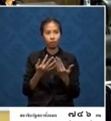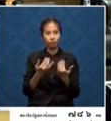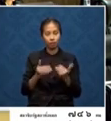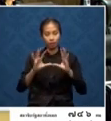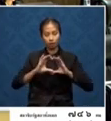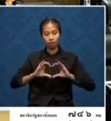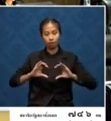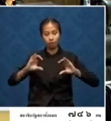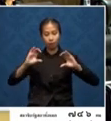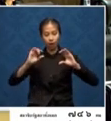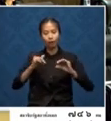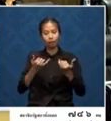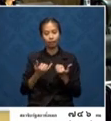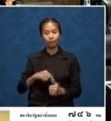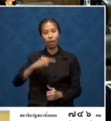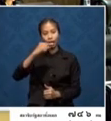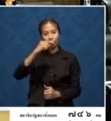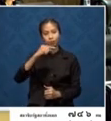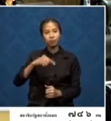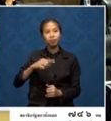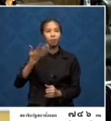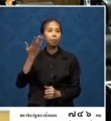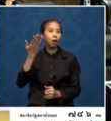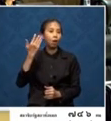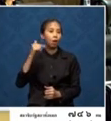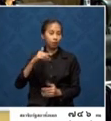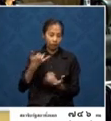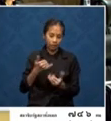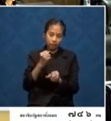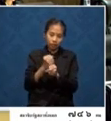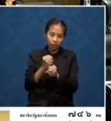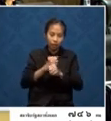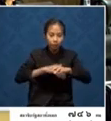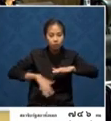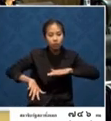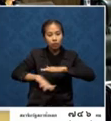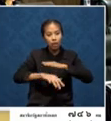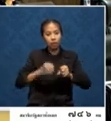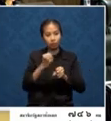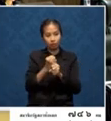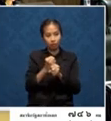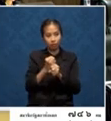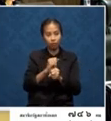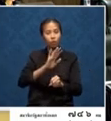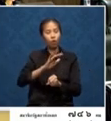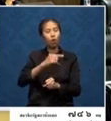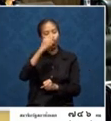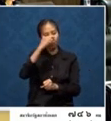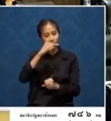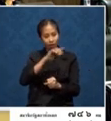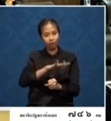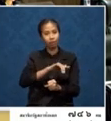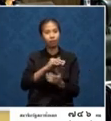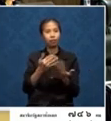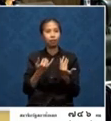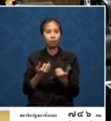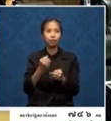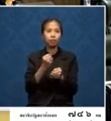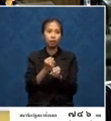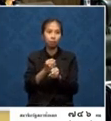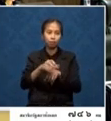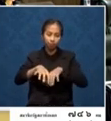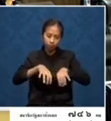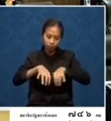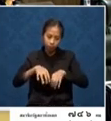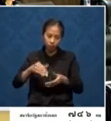บาลพรรคไทยรักไทยค่ะที่ได้เคยวางรากฐานในการสร้างซอฟต์พาวเวอร์ของประเทศไทยเอาไว้ผ่านการสร้าง